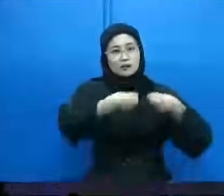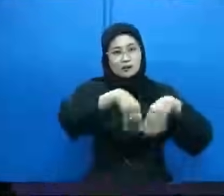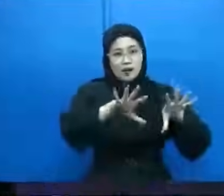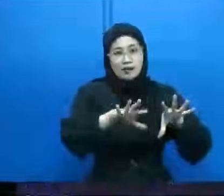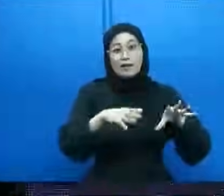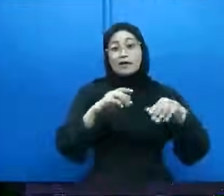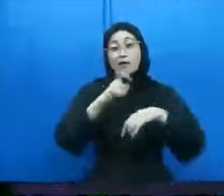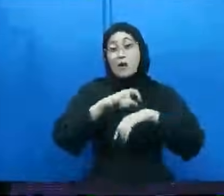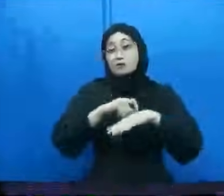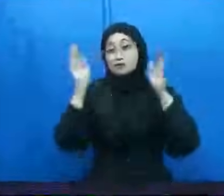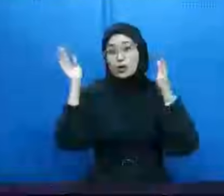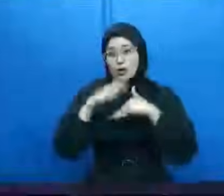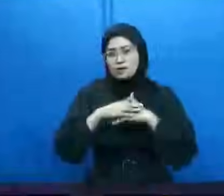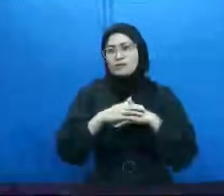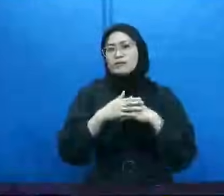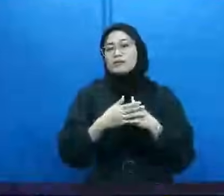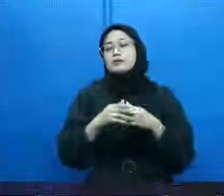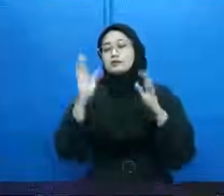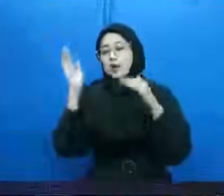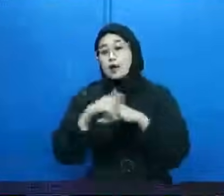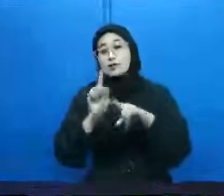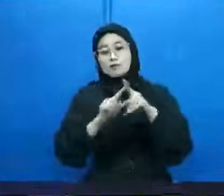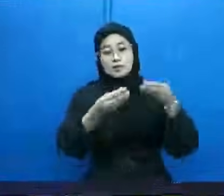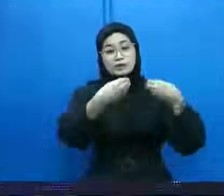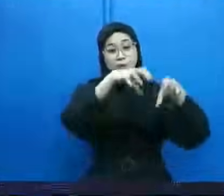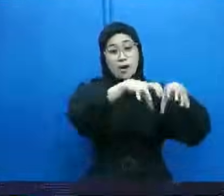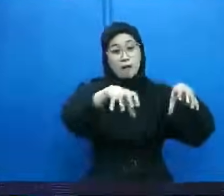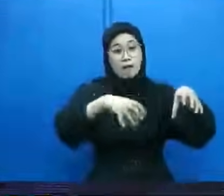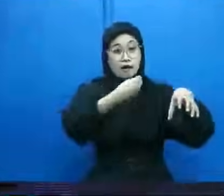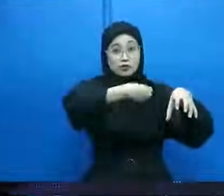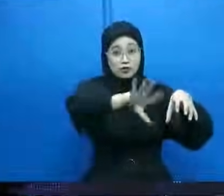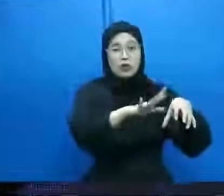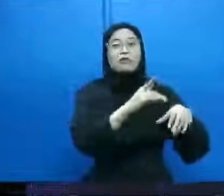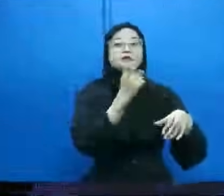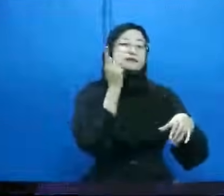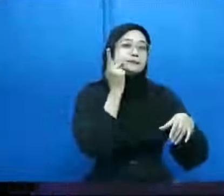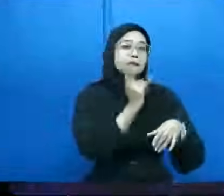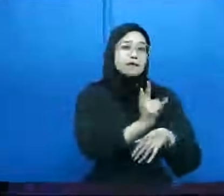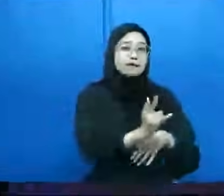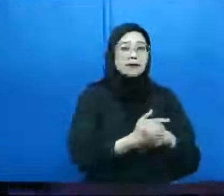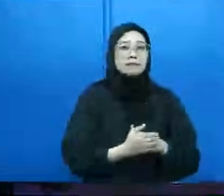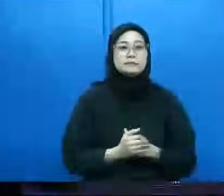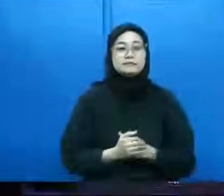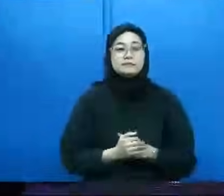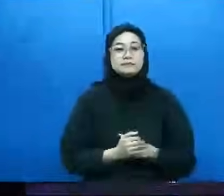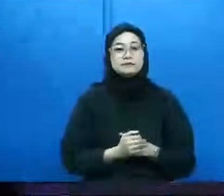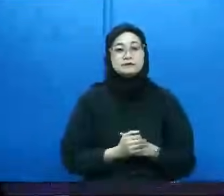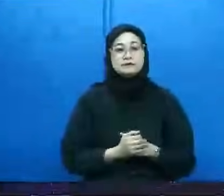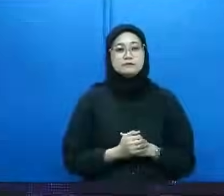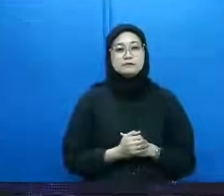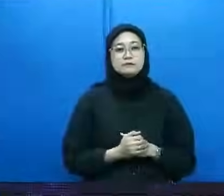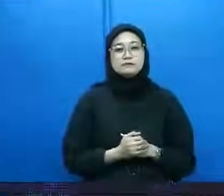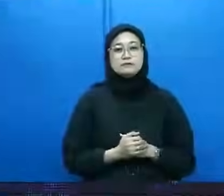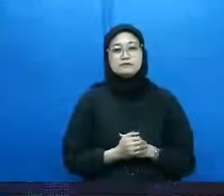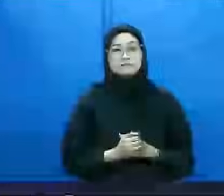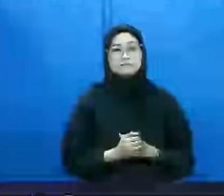Sahabat Abu Darda membuat inisiasi itu. Yang penting rizki itu terjatuh. Surga saya belum jelas. Jadi bikin toko di samping masjid